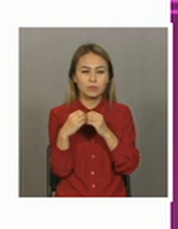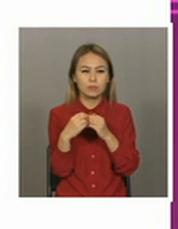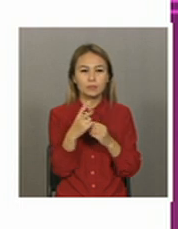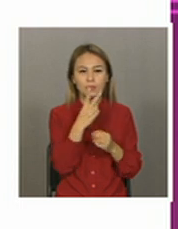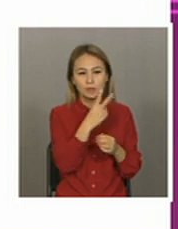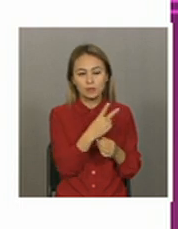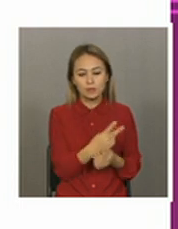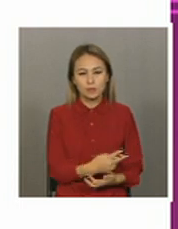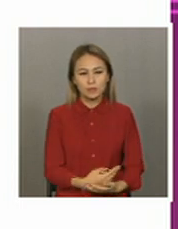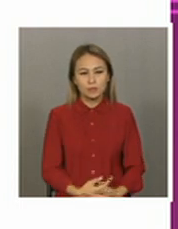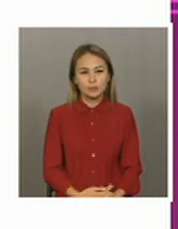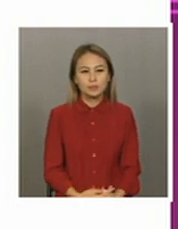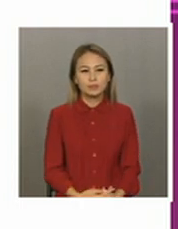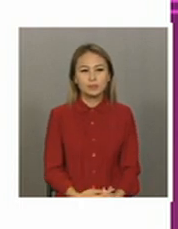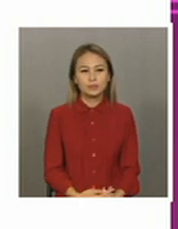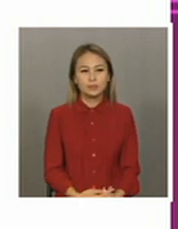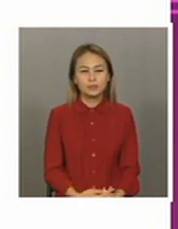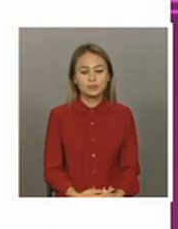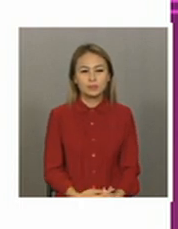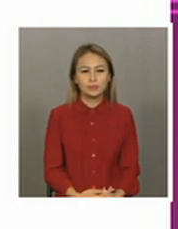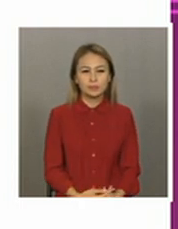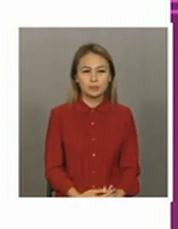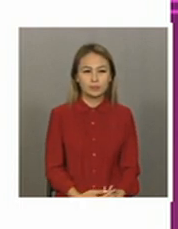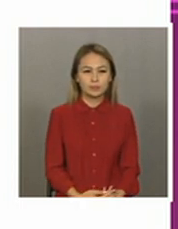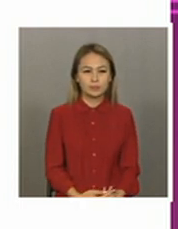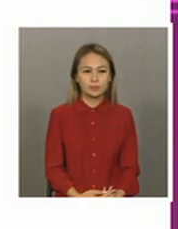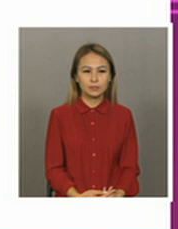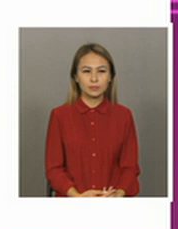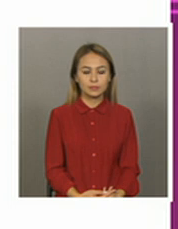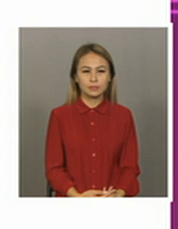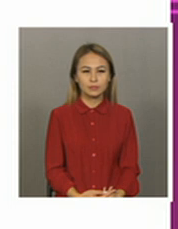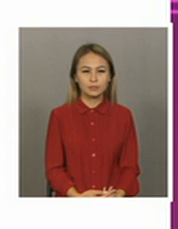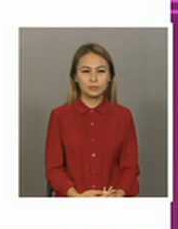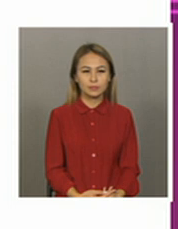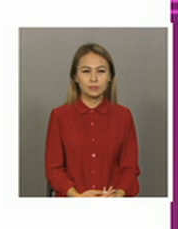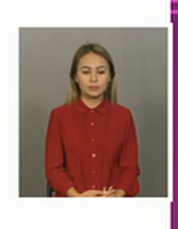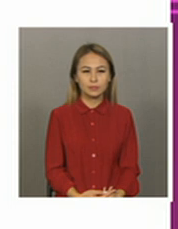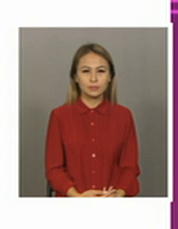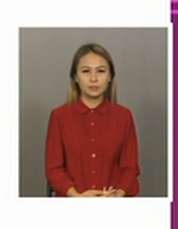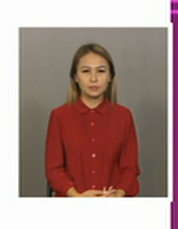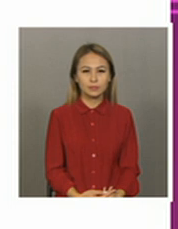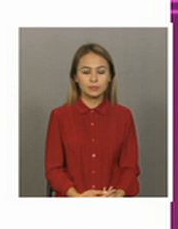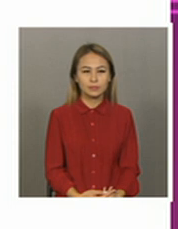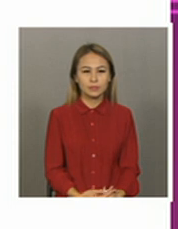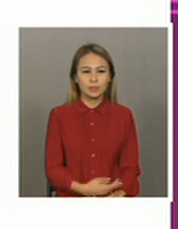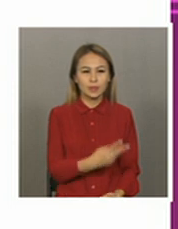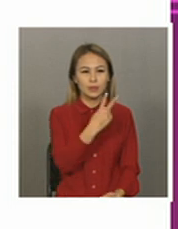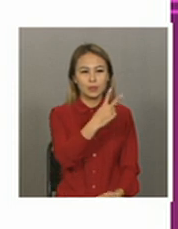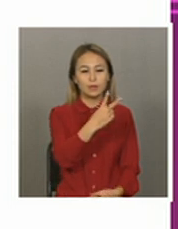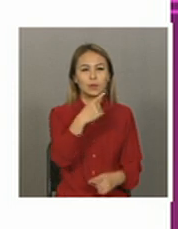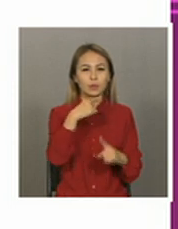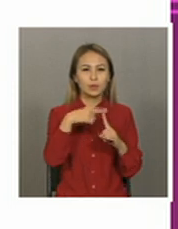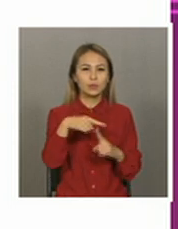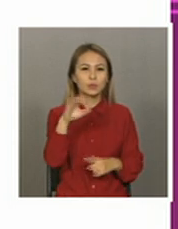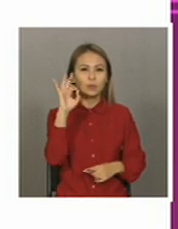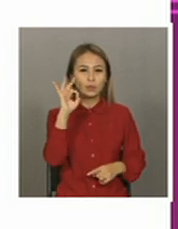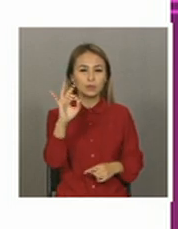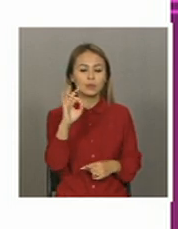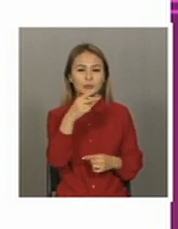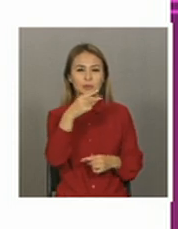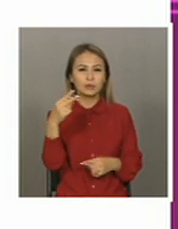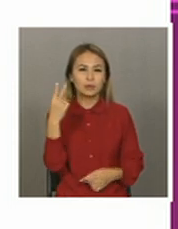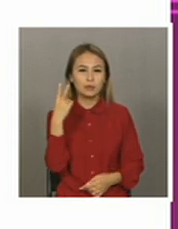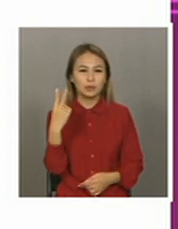2 бірлікке тең. 1 ондық пен 1 ондықтың айырмасы 0-ге тең. 2 мен 0-дің қосындысы